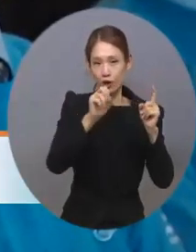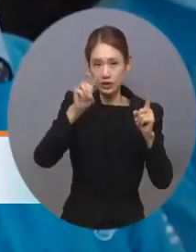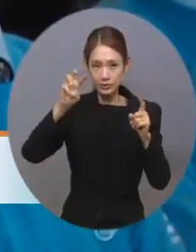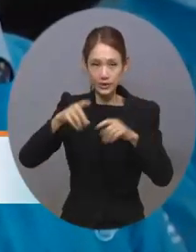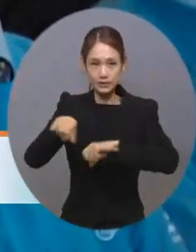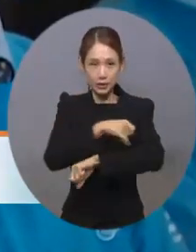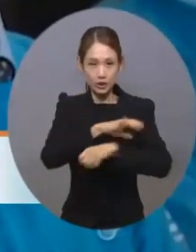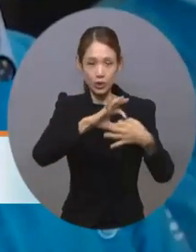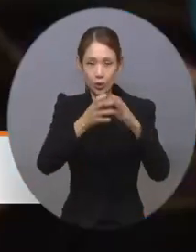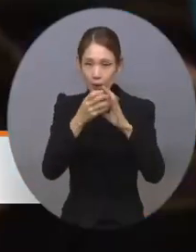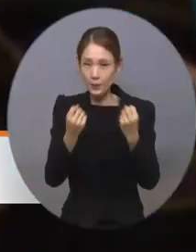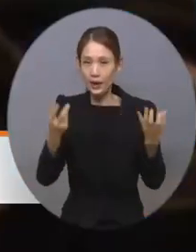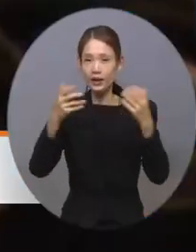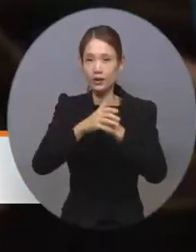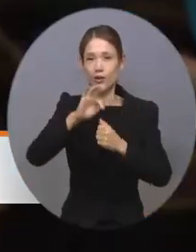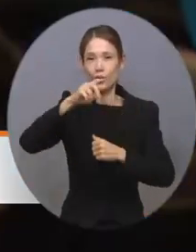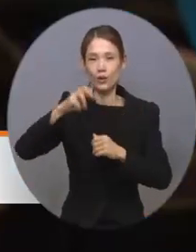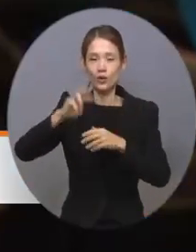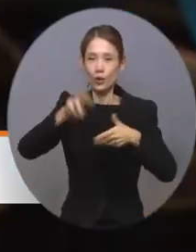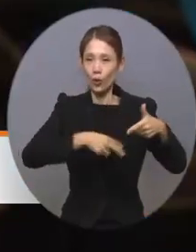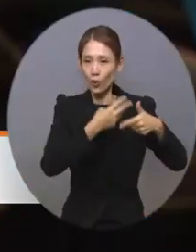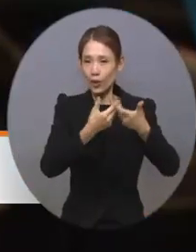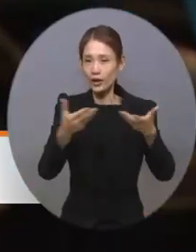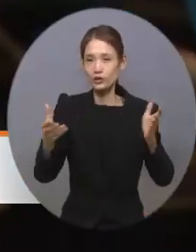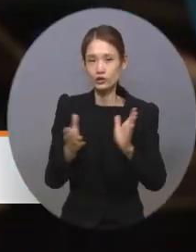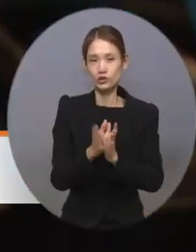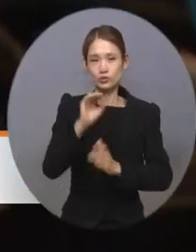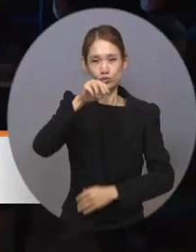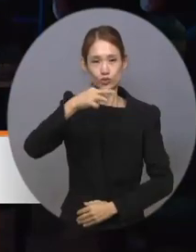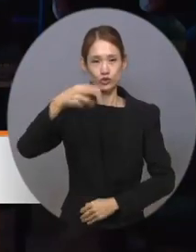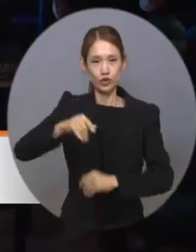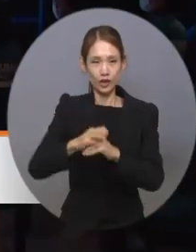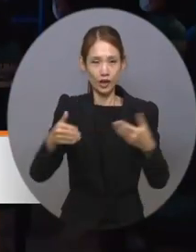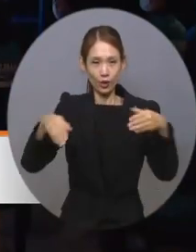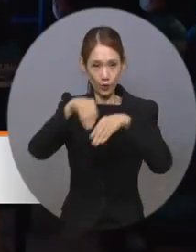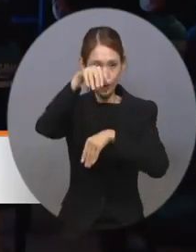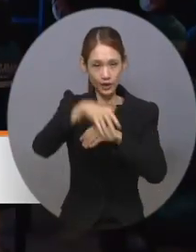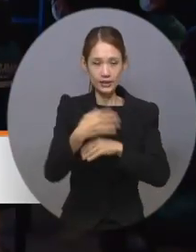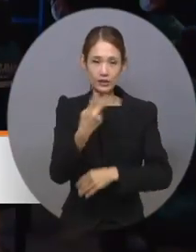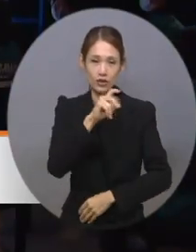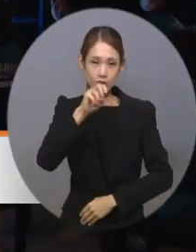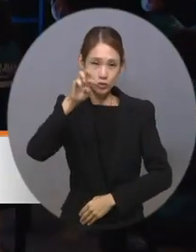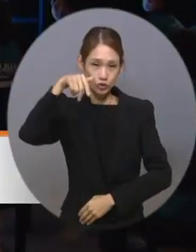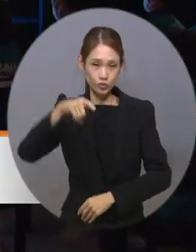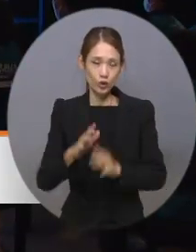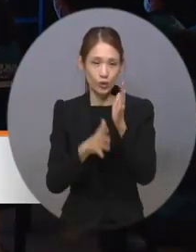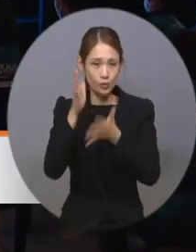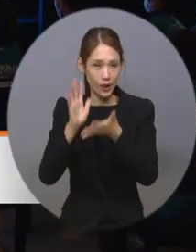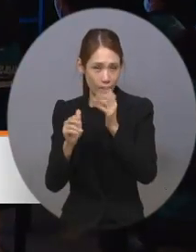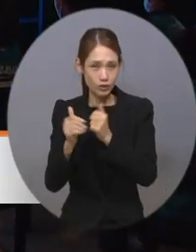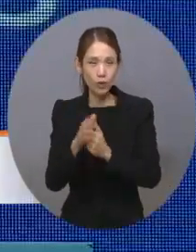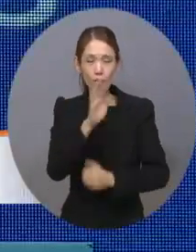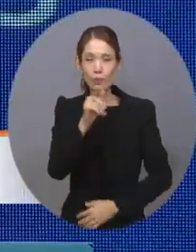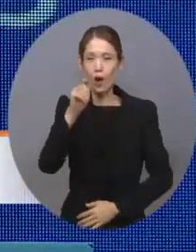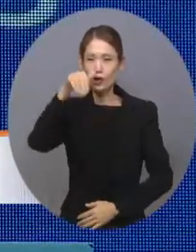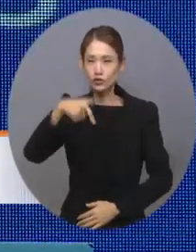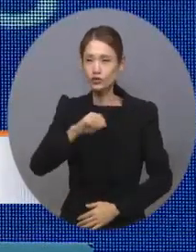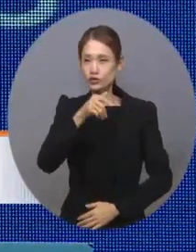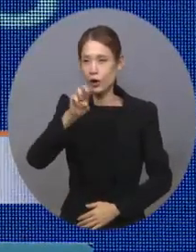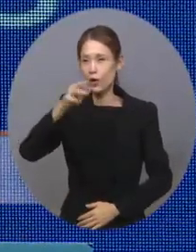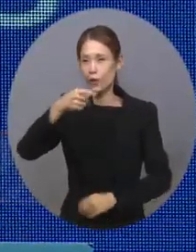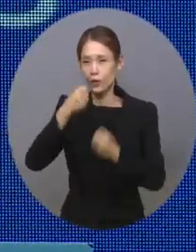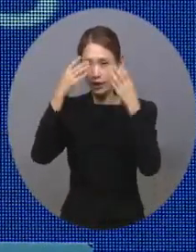올림픽 코리아와 롯데그룹은 블루스퀘어 카오스홀에서 2021 슈퍼블루 마라톤 버추얼런 개막식을